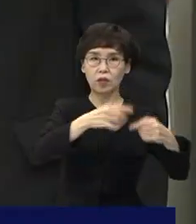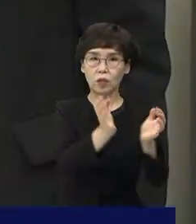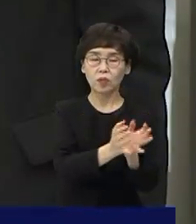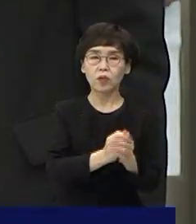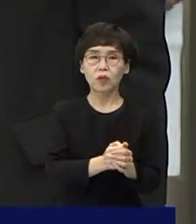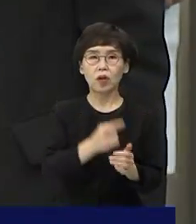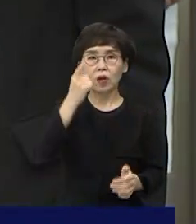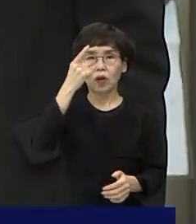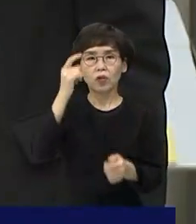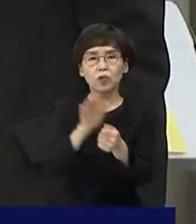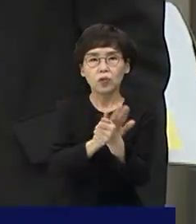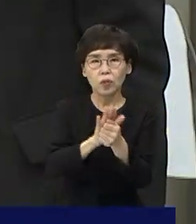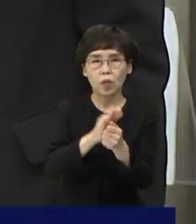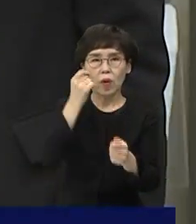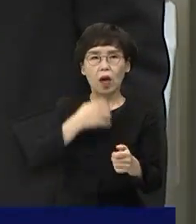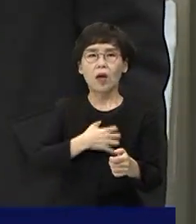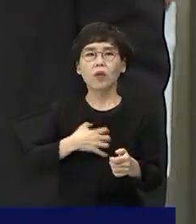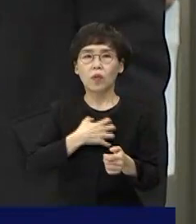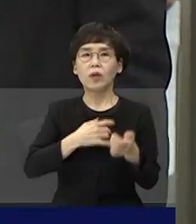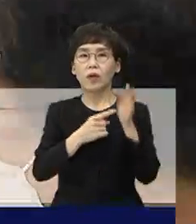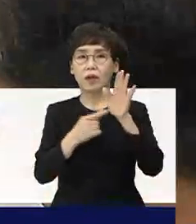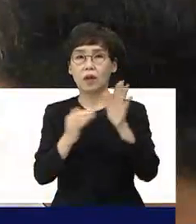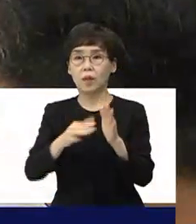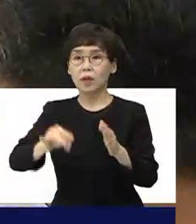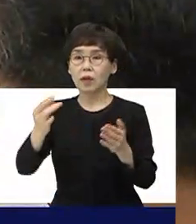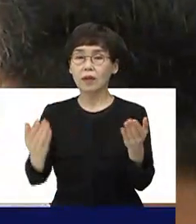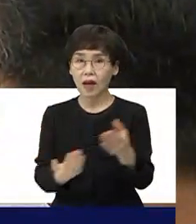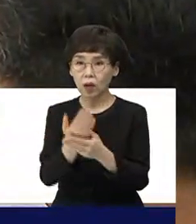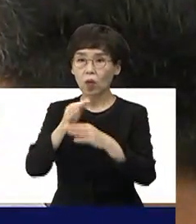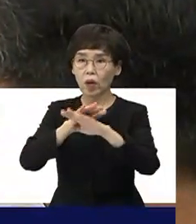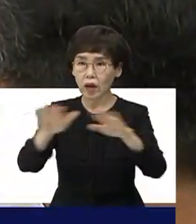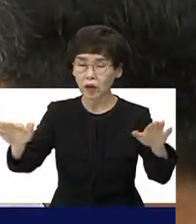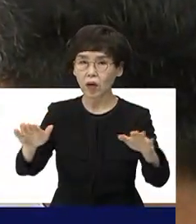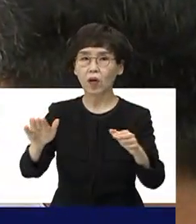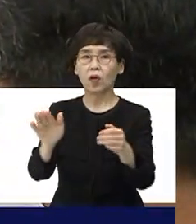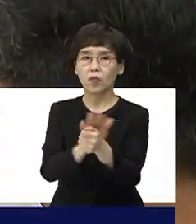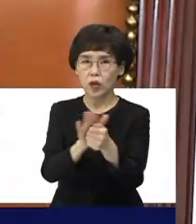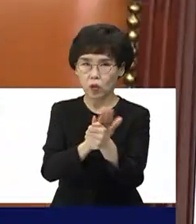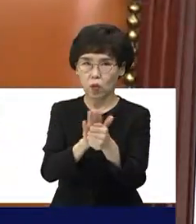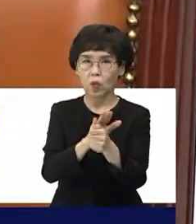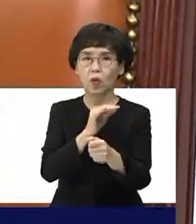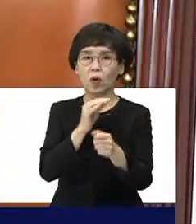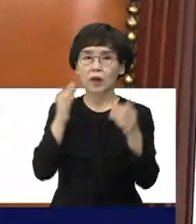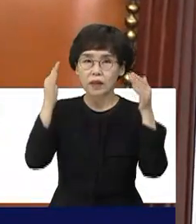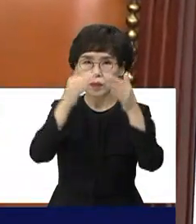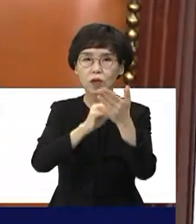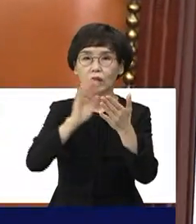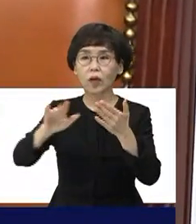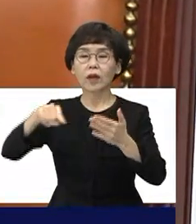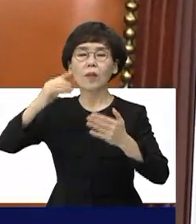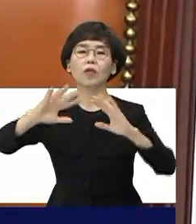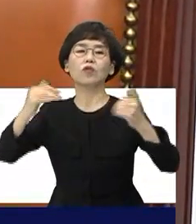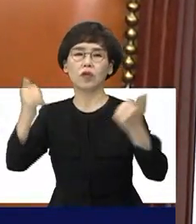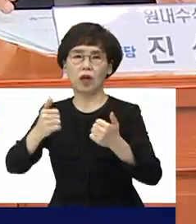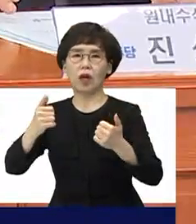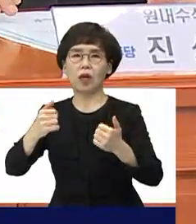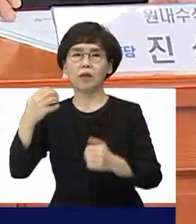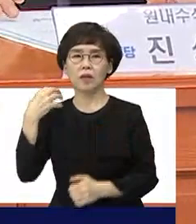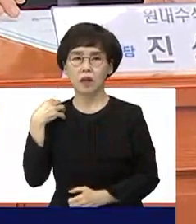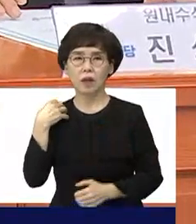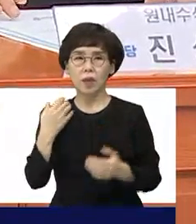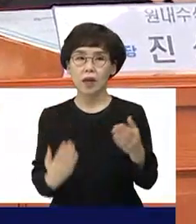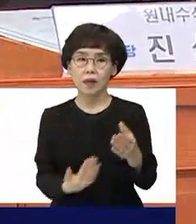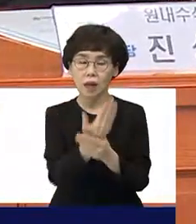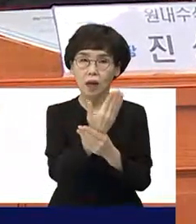추모와 애도를 표했습니다. 일단 사고 수습과 위로에 집중하고 이후 국회 차원의 사고 책임 규명과